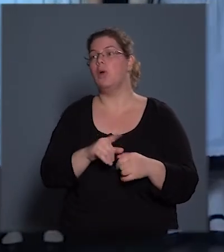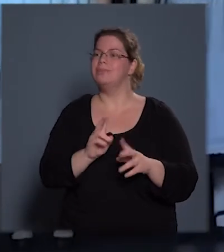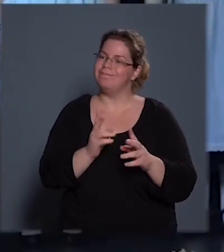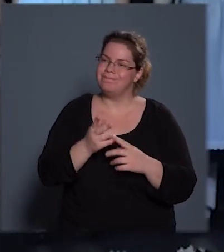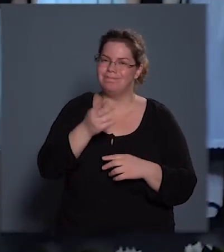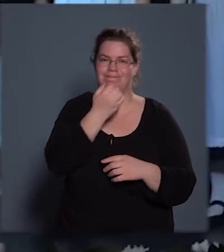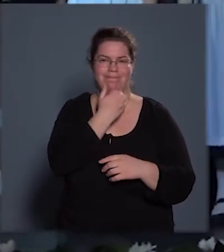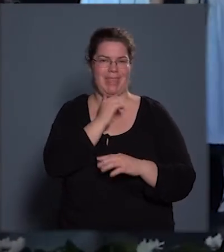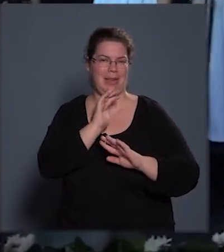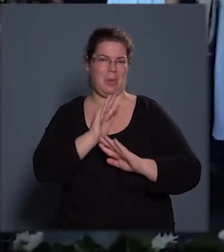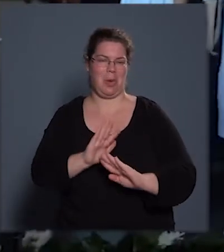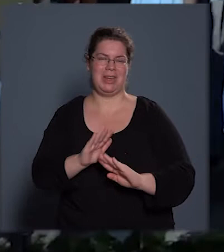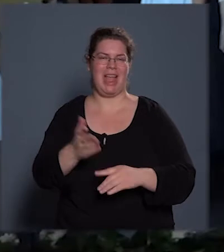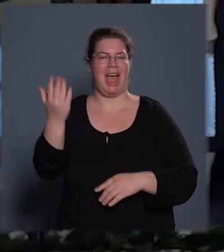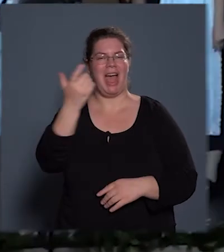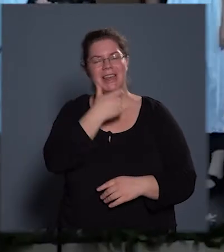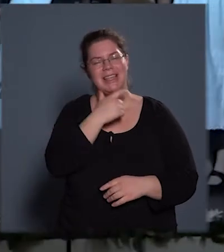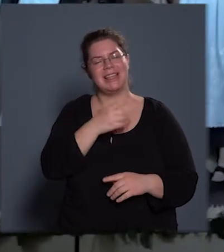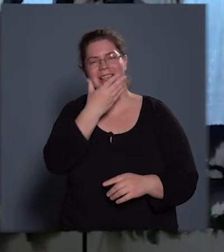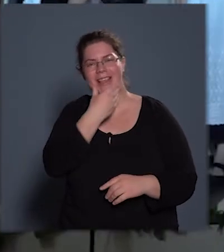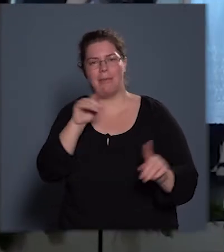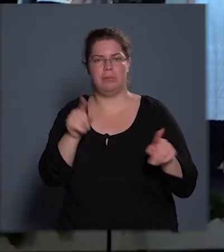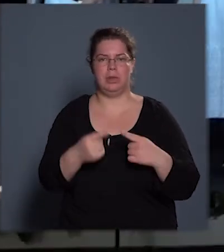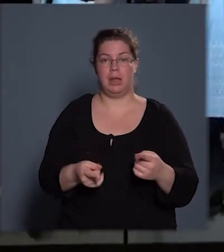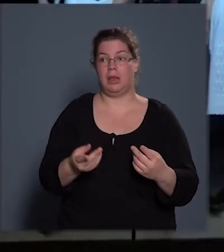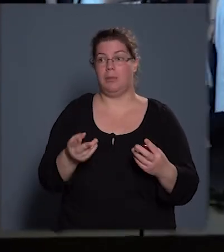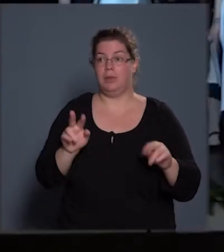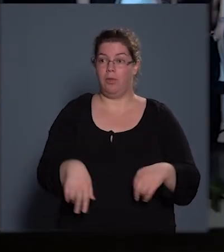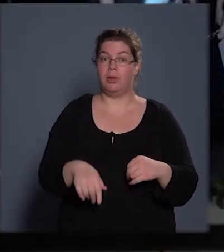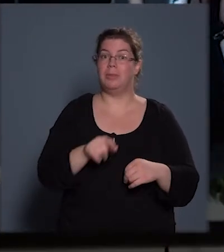a régi szép énekeket, amit tulajdonképpen